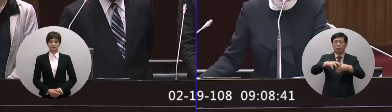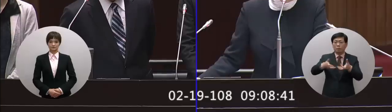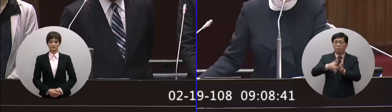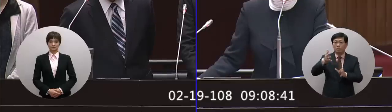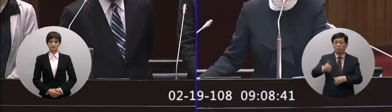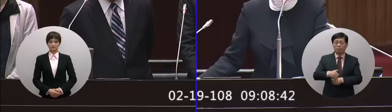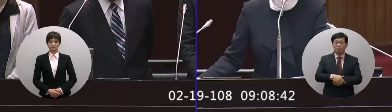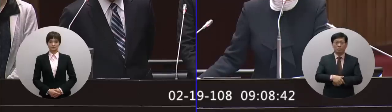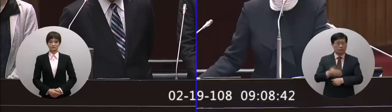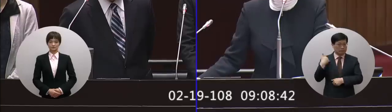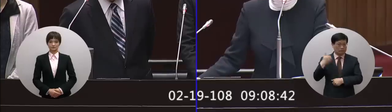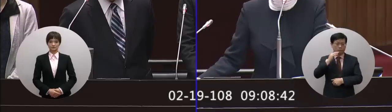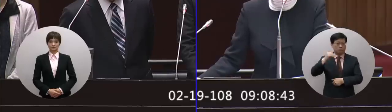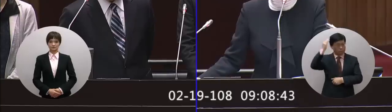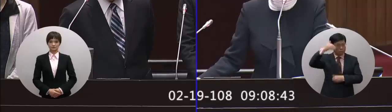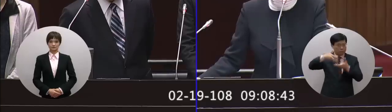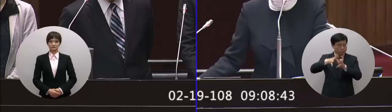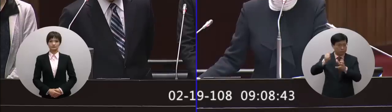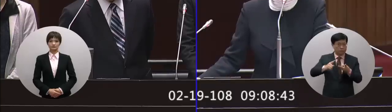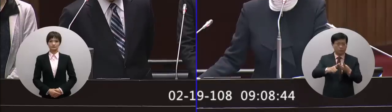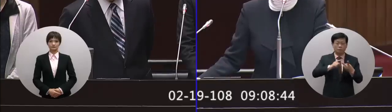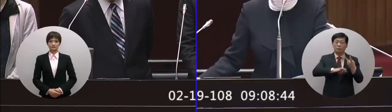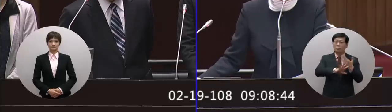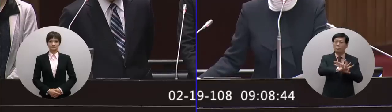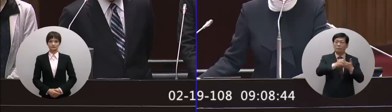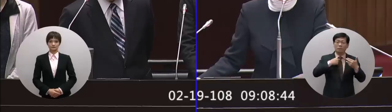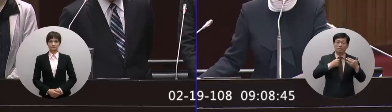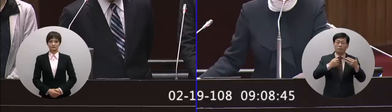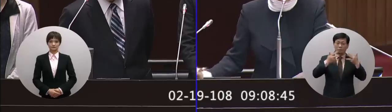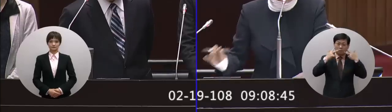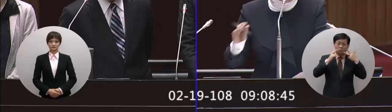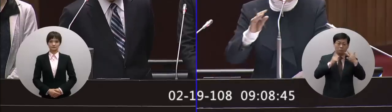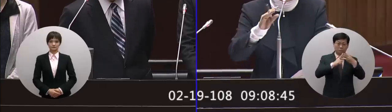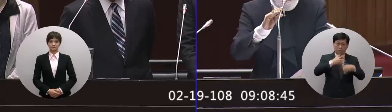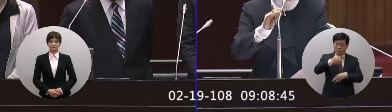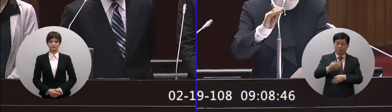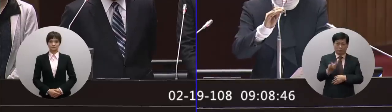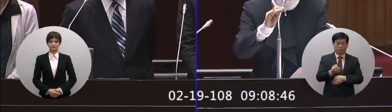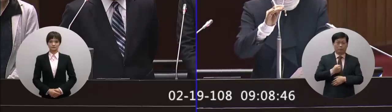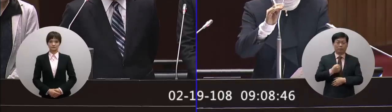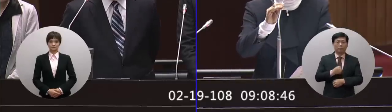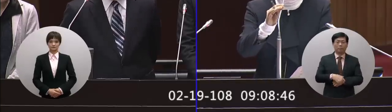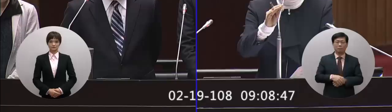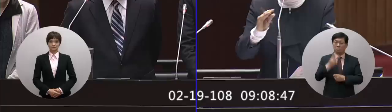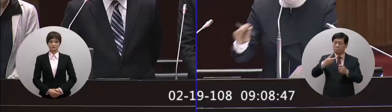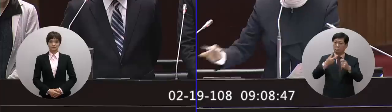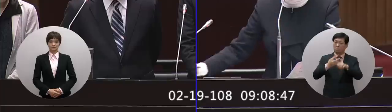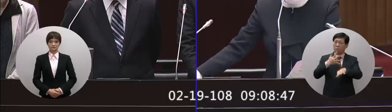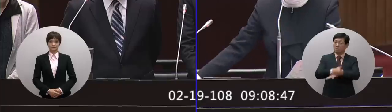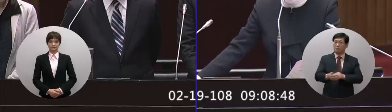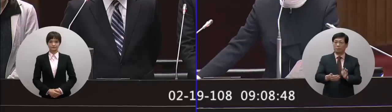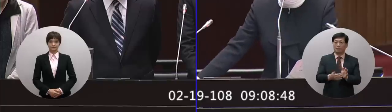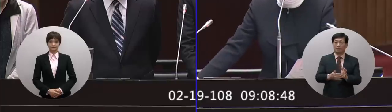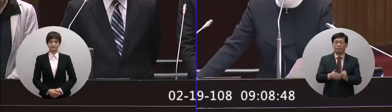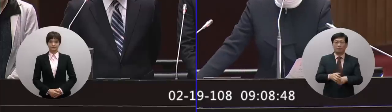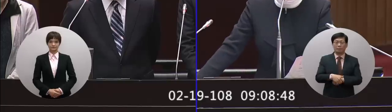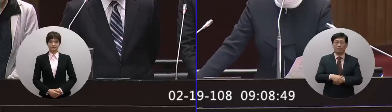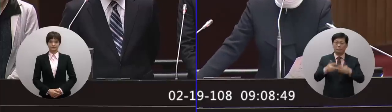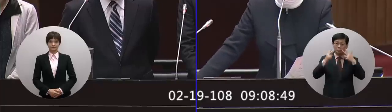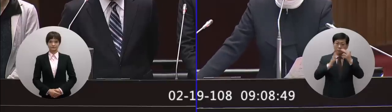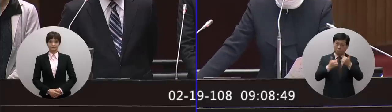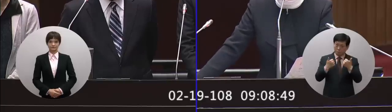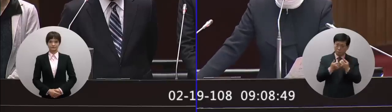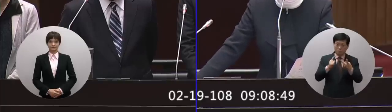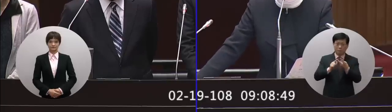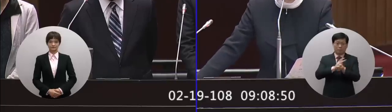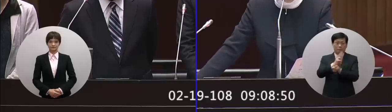长郑部长还有一将主委，你们都知道这件事情对吧？好，2年多的时间过去了，由圆明会